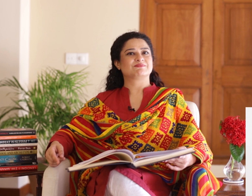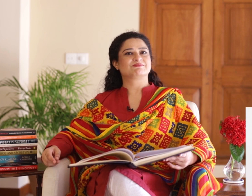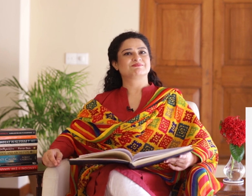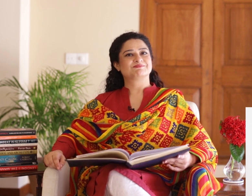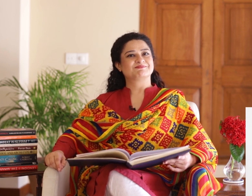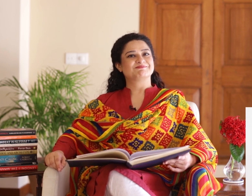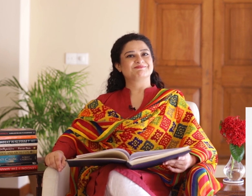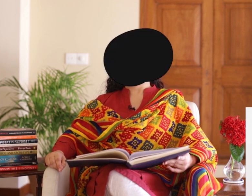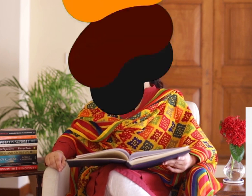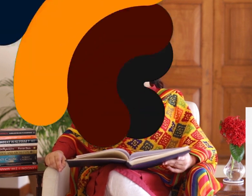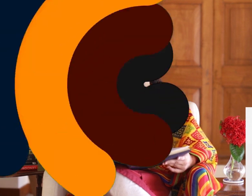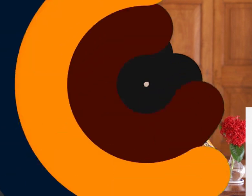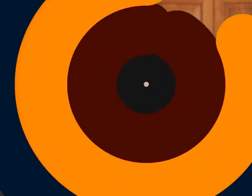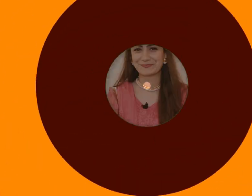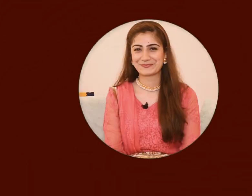नहीं।